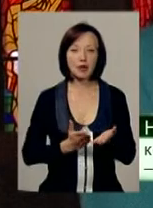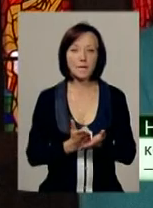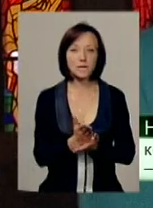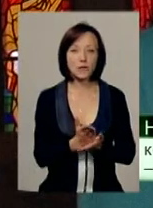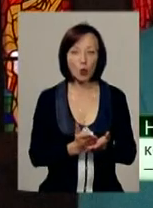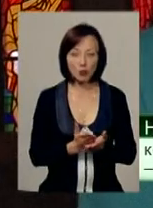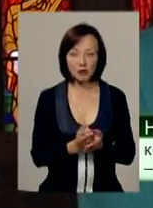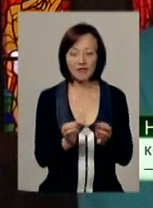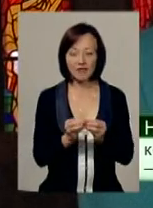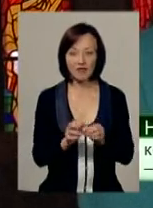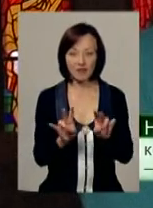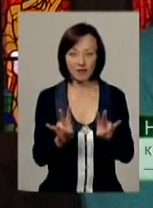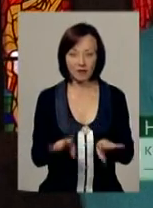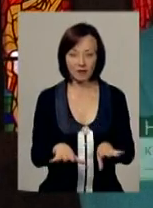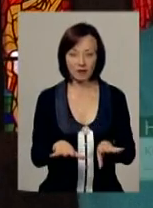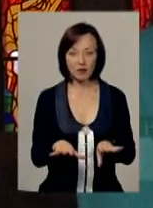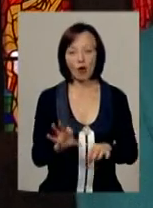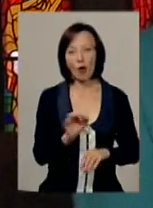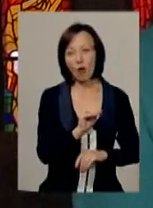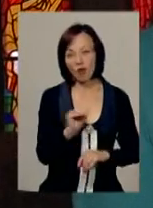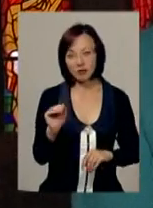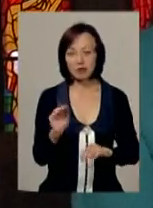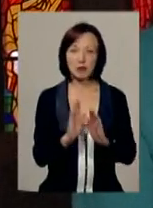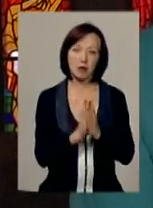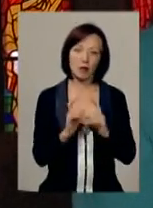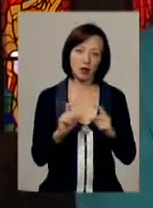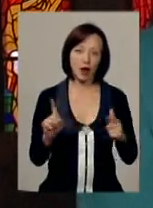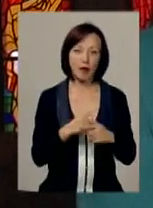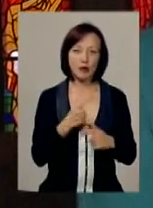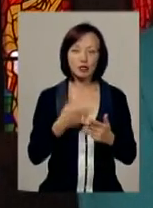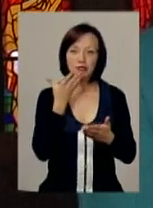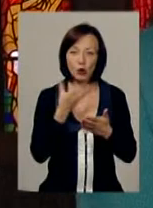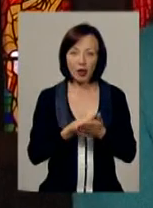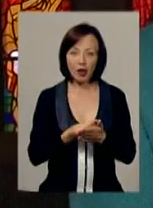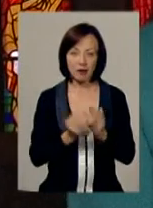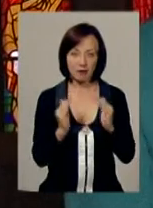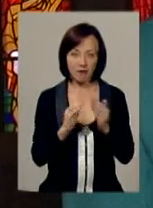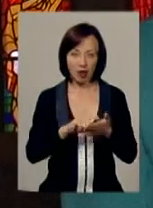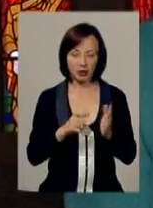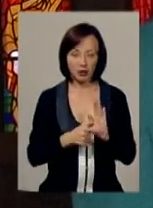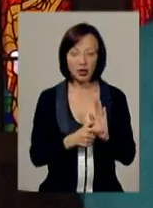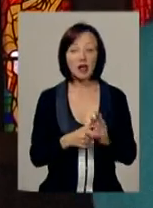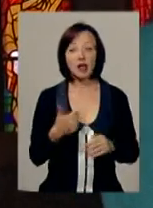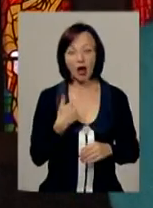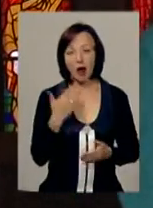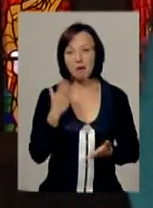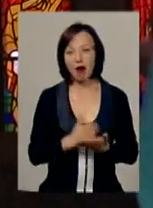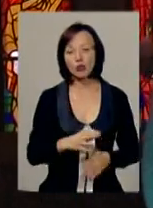не виходячи за межі офісу, бібліотеки або своєї квартири. І має на